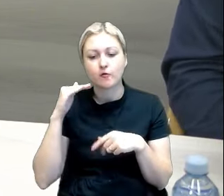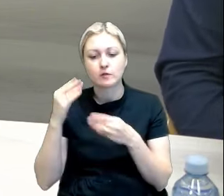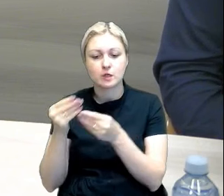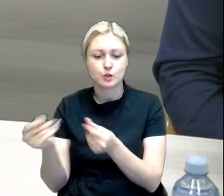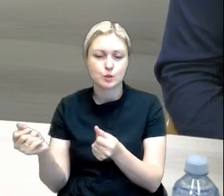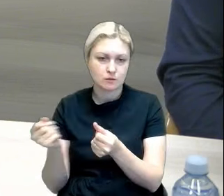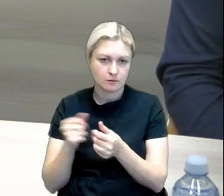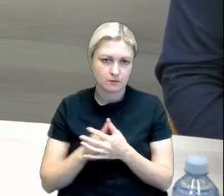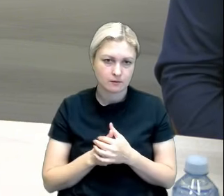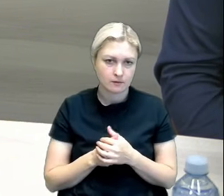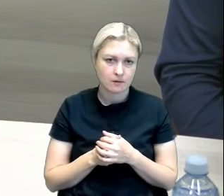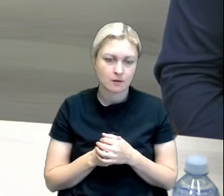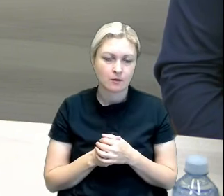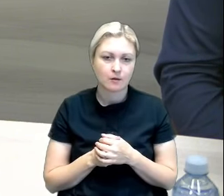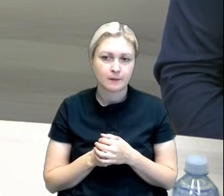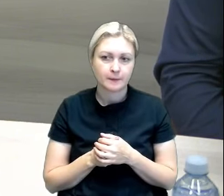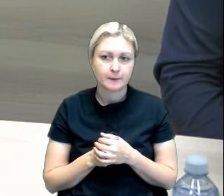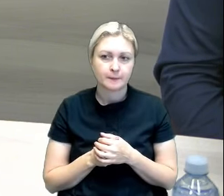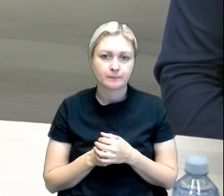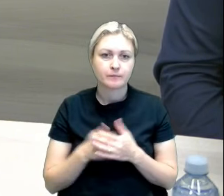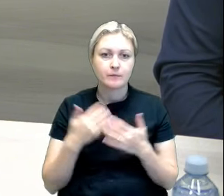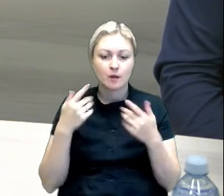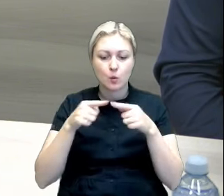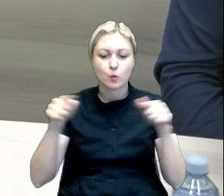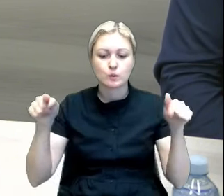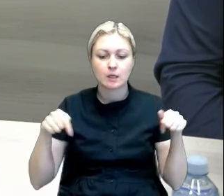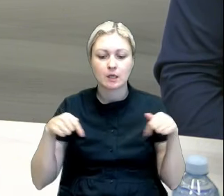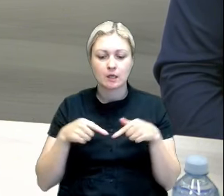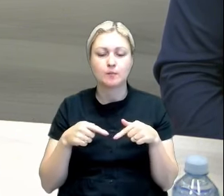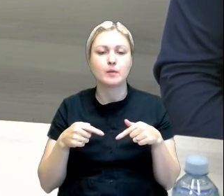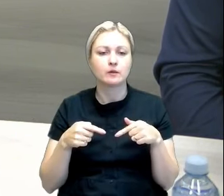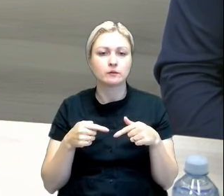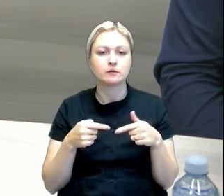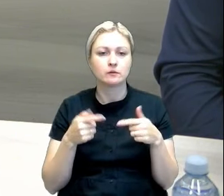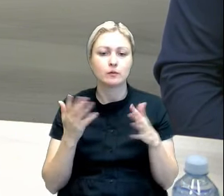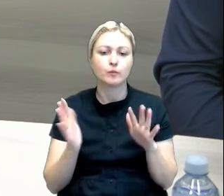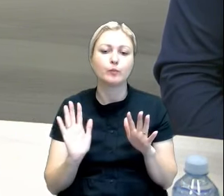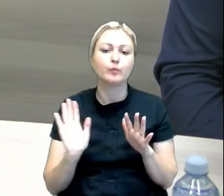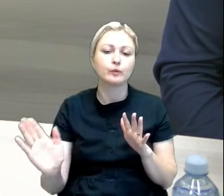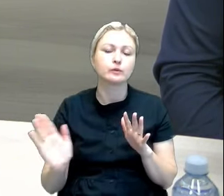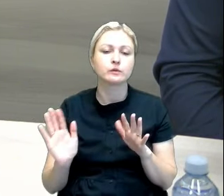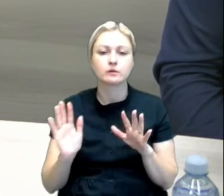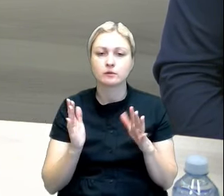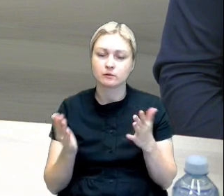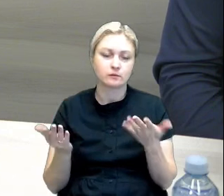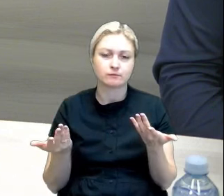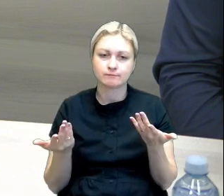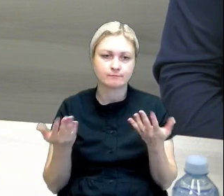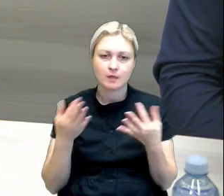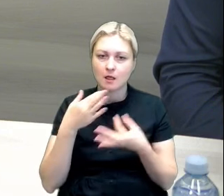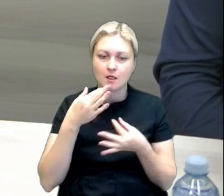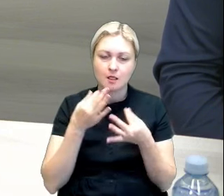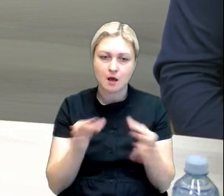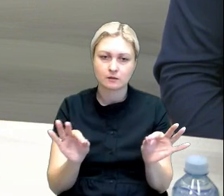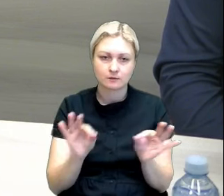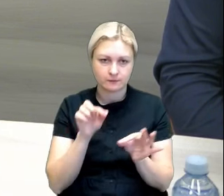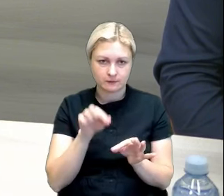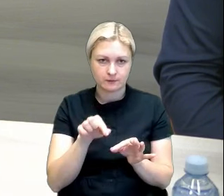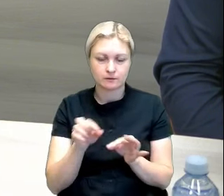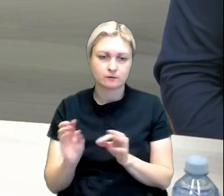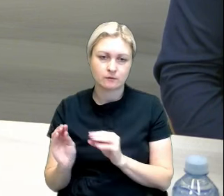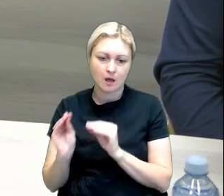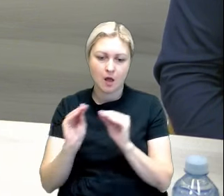ir tai taps elementaru sklipu elementariai kokiai nors investicinei perspektyvai kuri išraškėtų